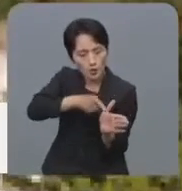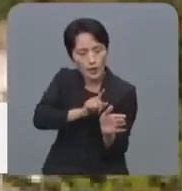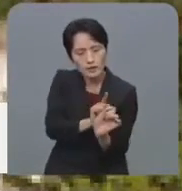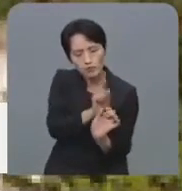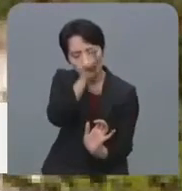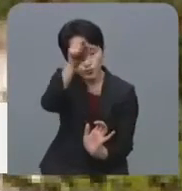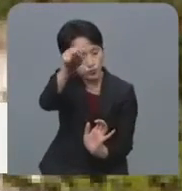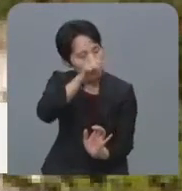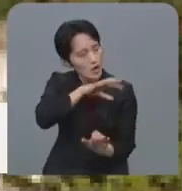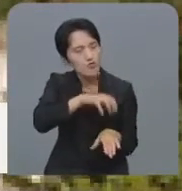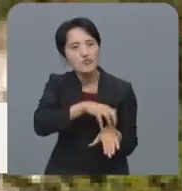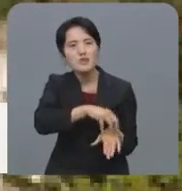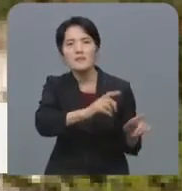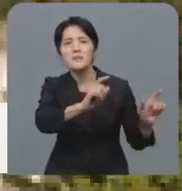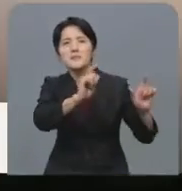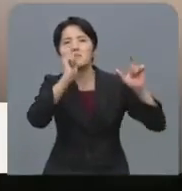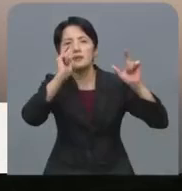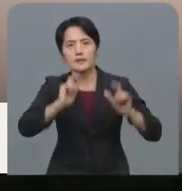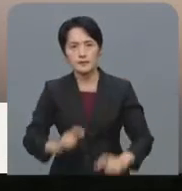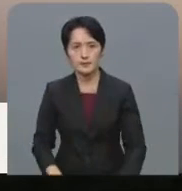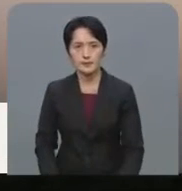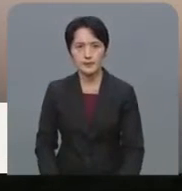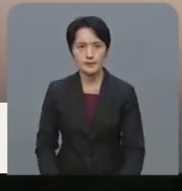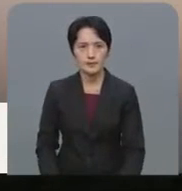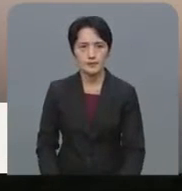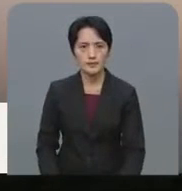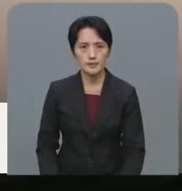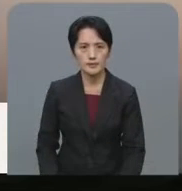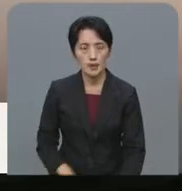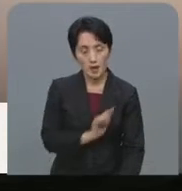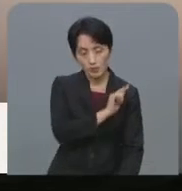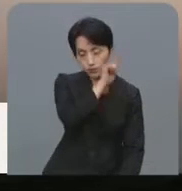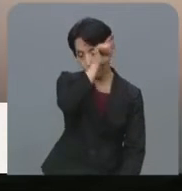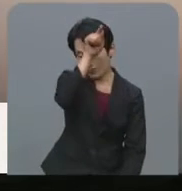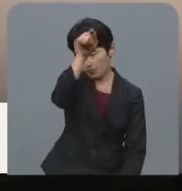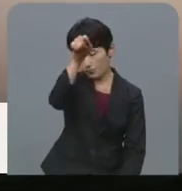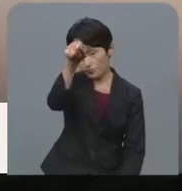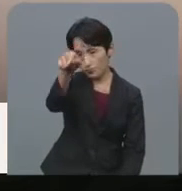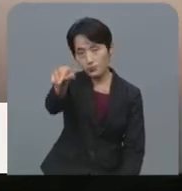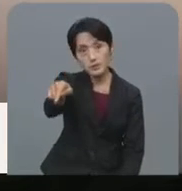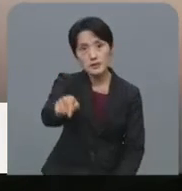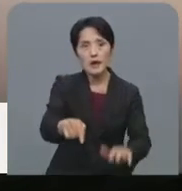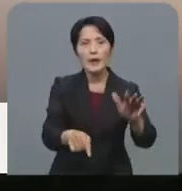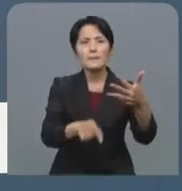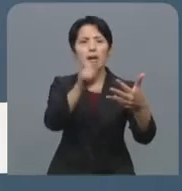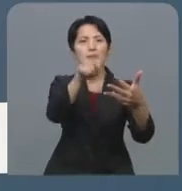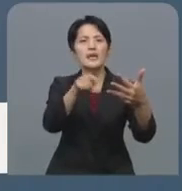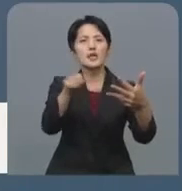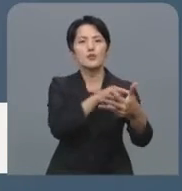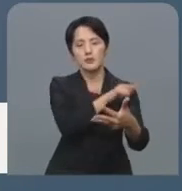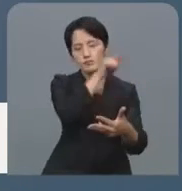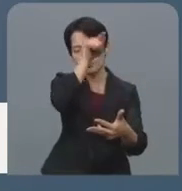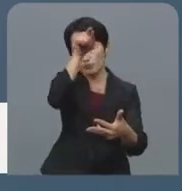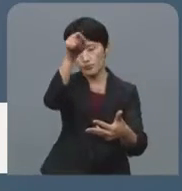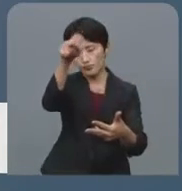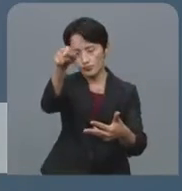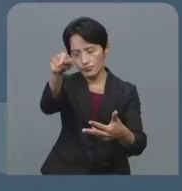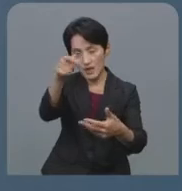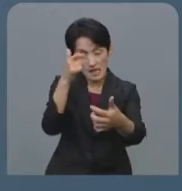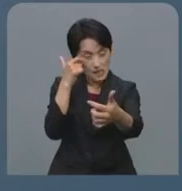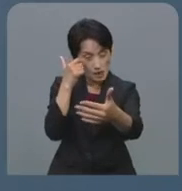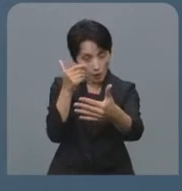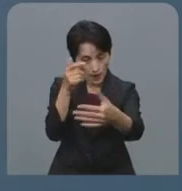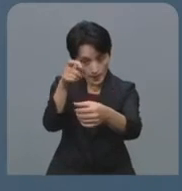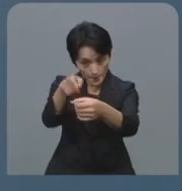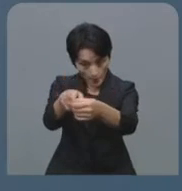鲜的国防中期计划无异。金宇正还指出，自己做出类似的行动就宣称是为了保护和平的